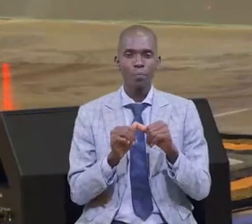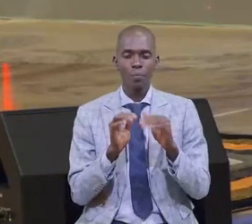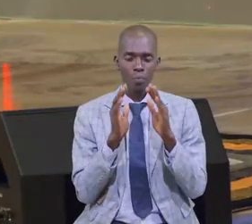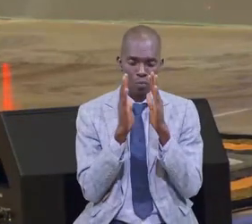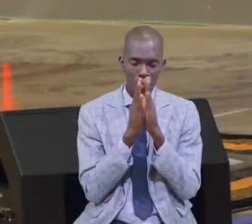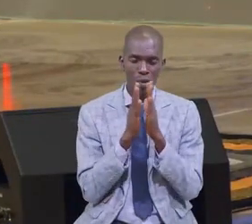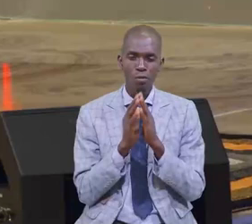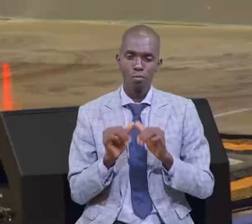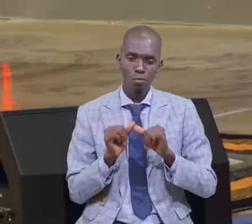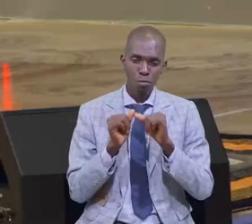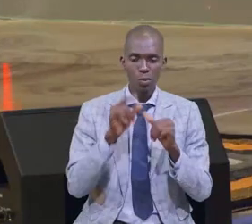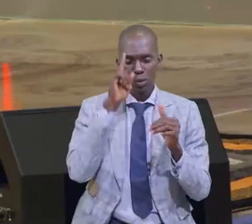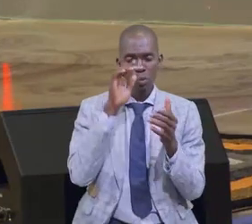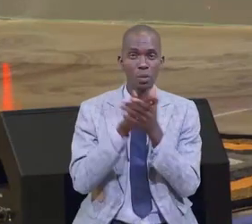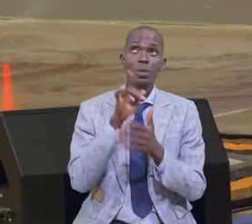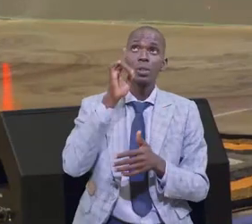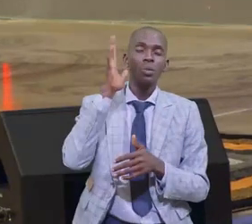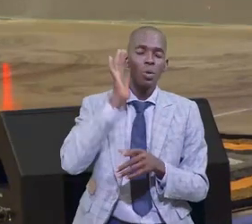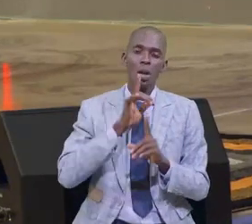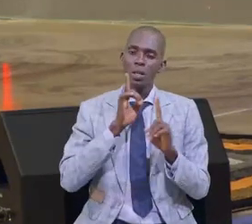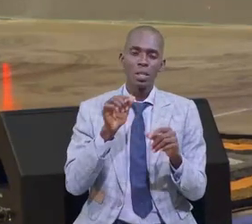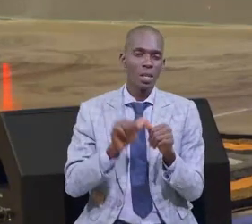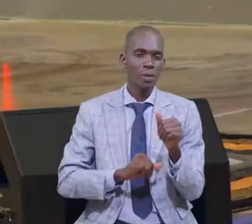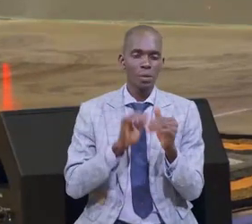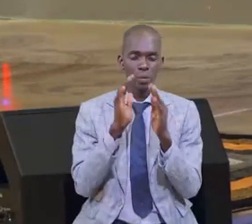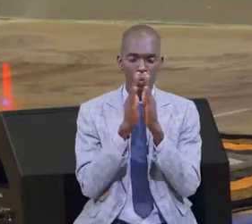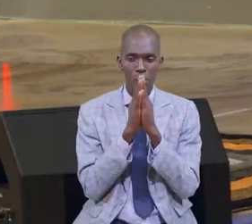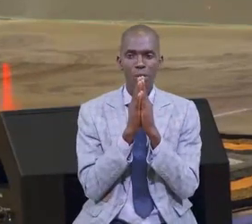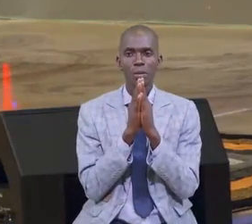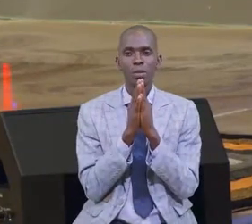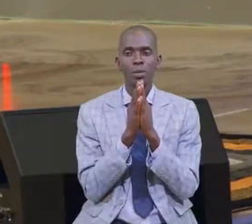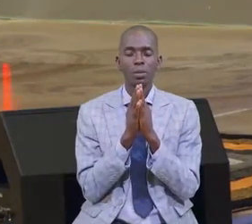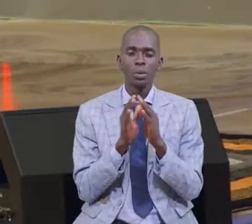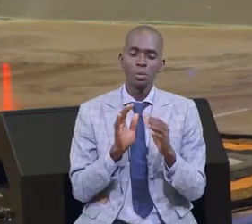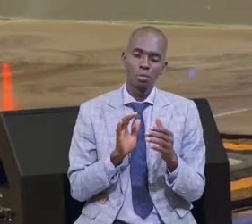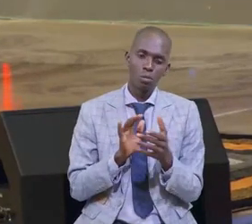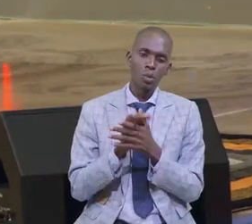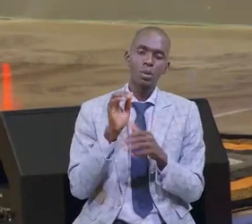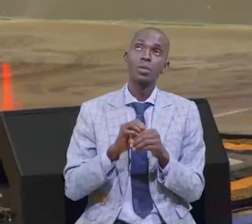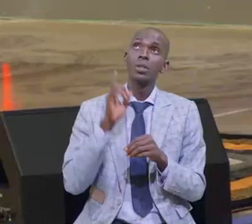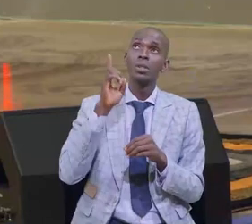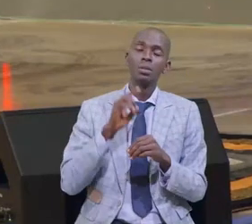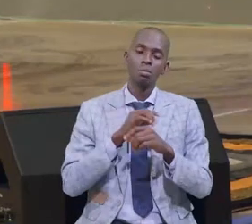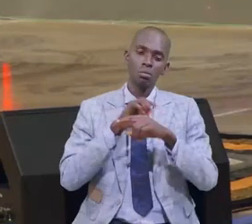Continuez de prier et croire au Seigneur, il va exaucer toutes vos prières.